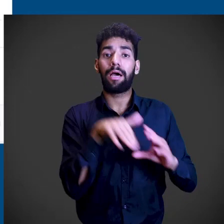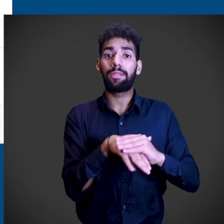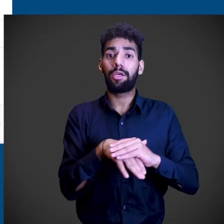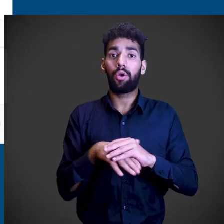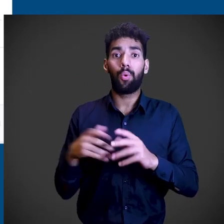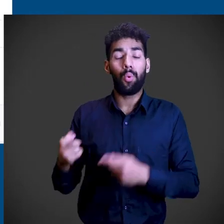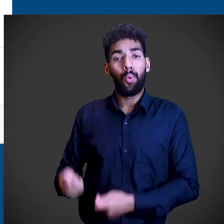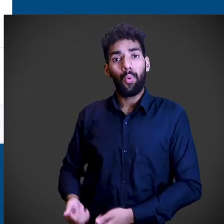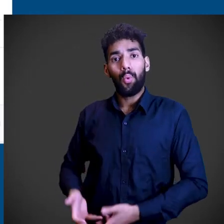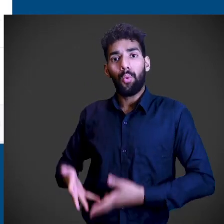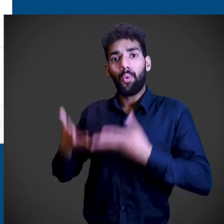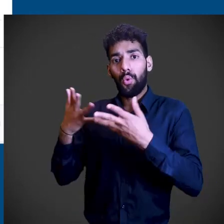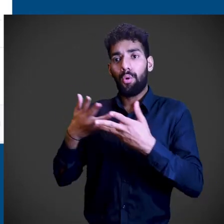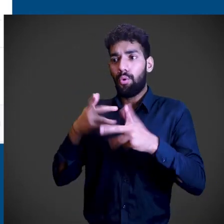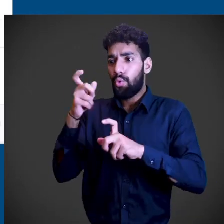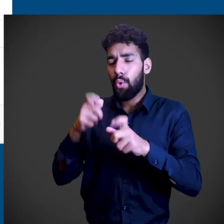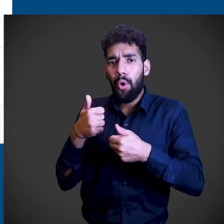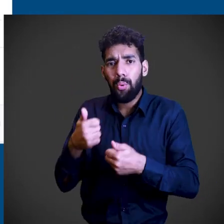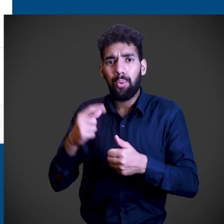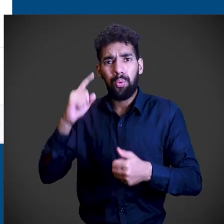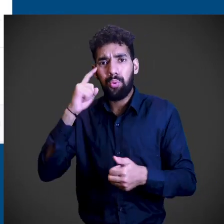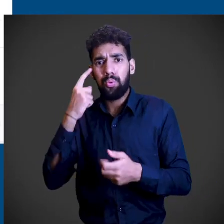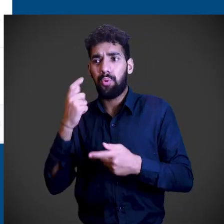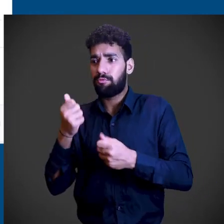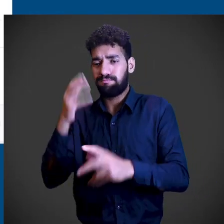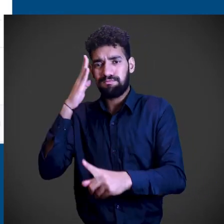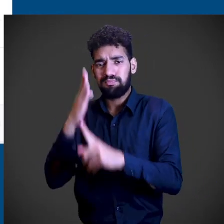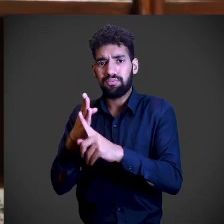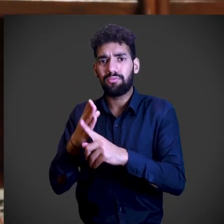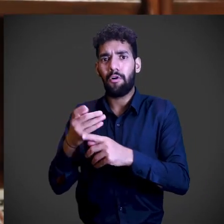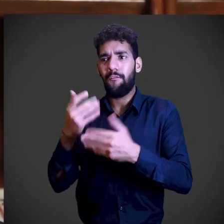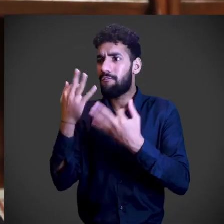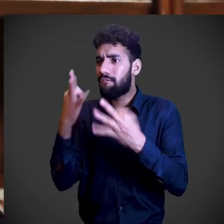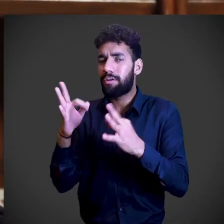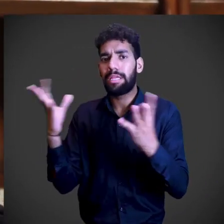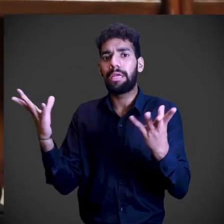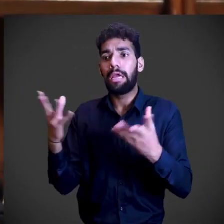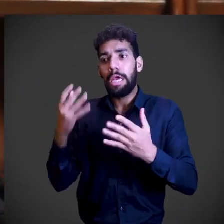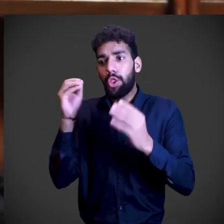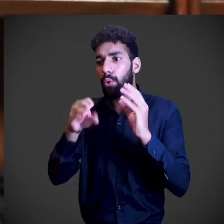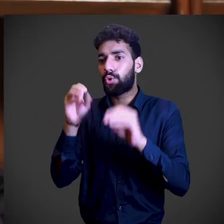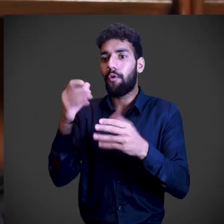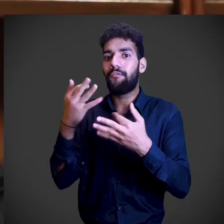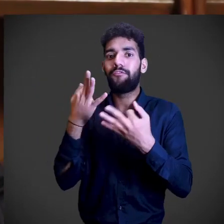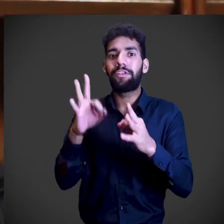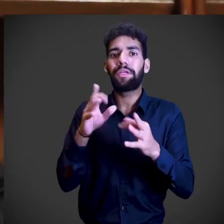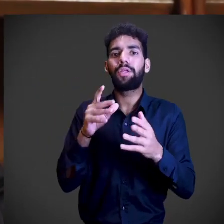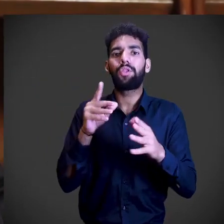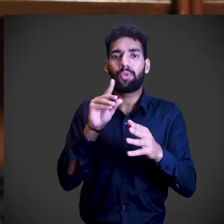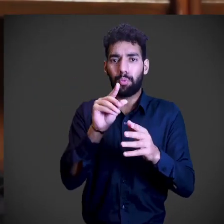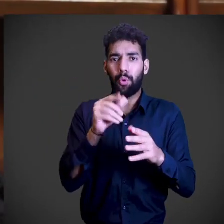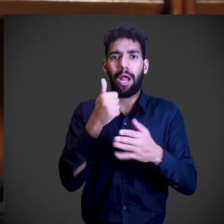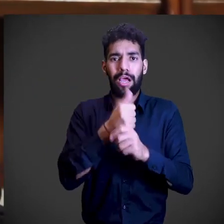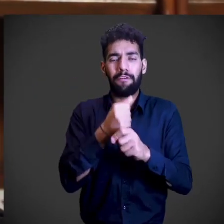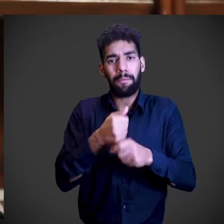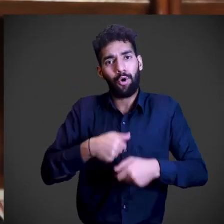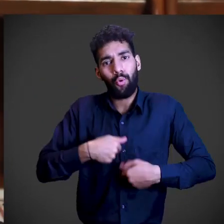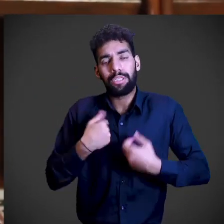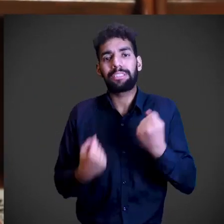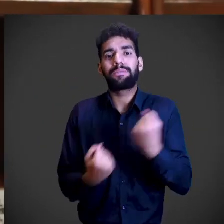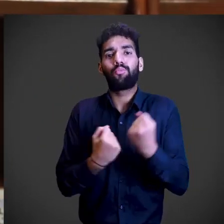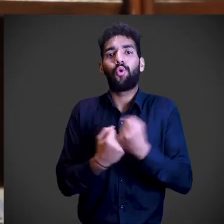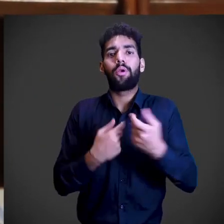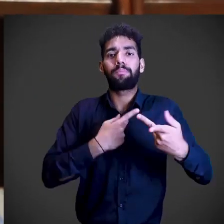हमने जंगें लड़ ली हैं, अब हम अपनी इकॉनमी फ्री करते हैं, ट्रेड पे तवज्जो देते हैं। उस वक्त जब ये 86 में उन्होंने शुरू किया तो